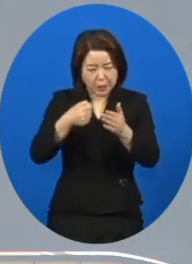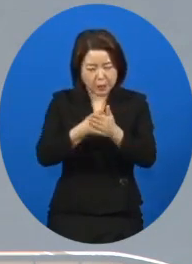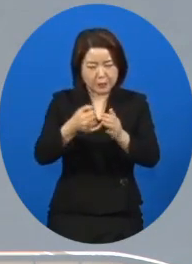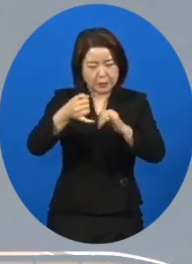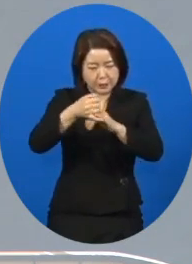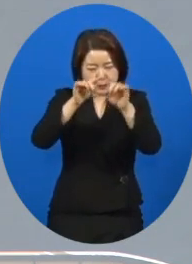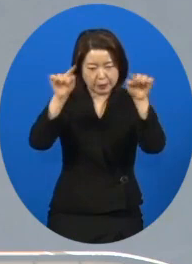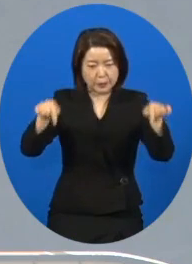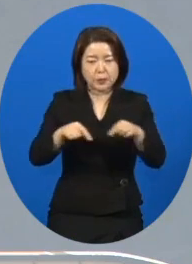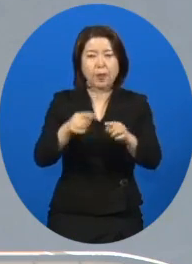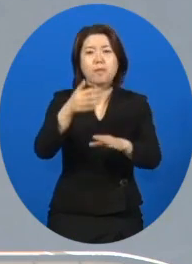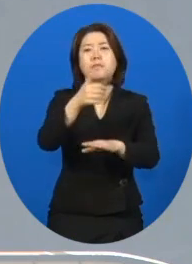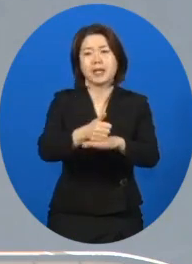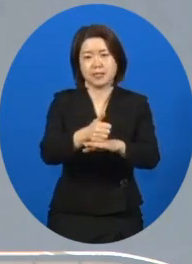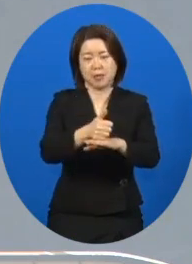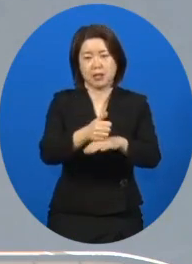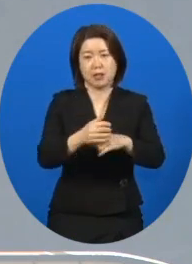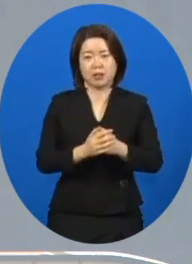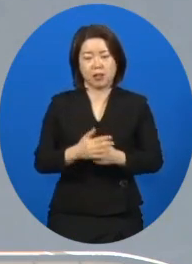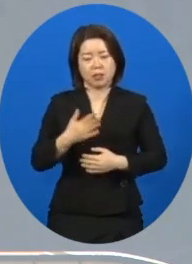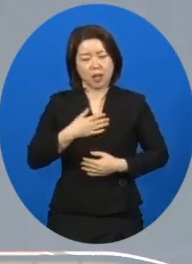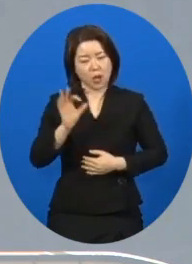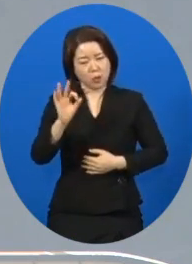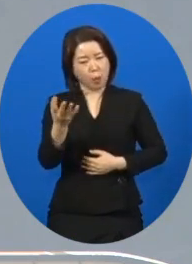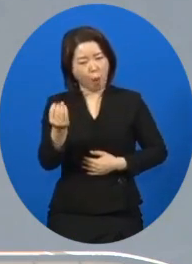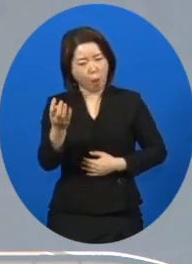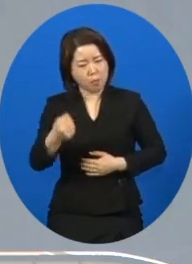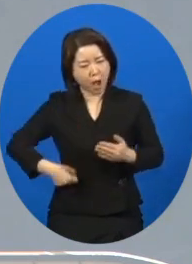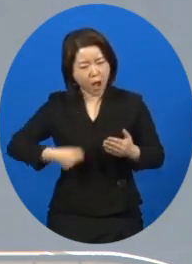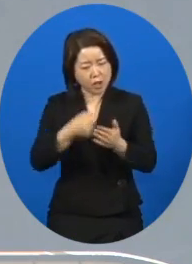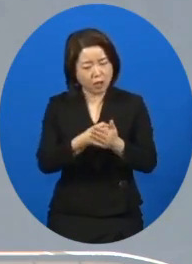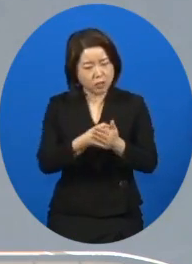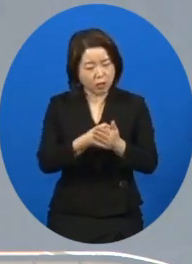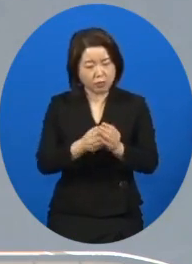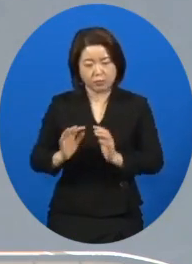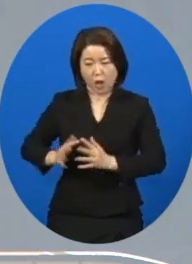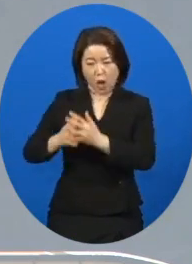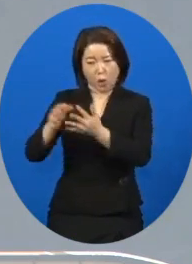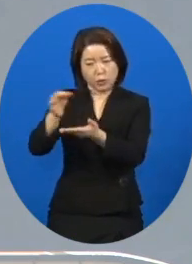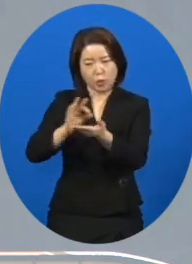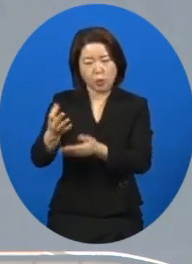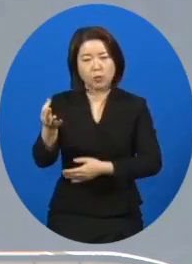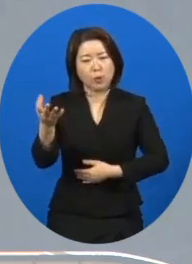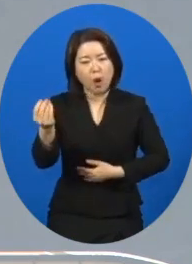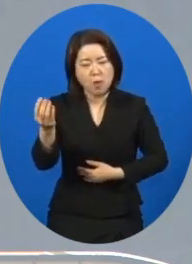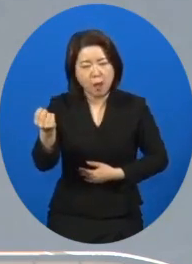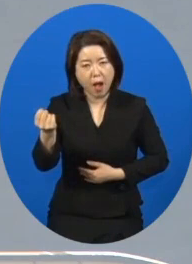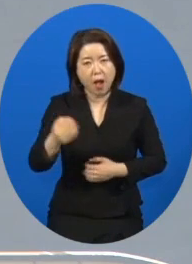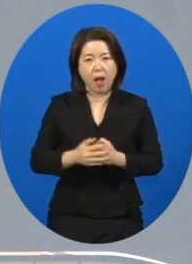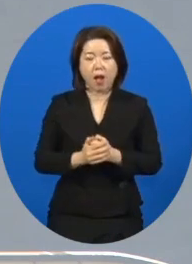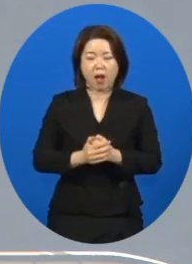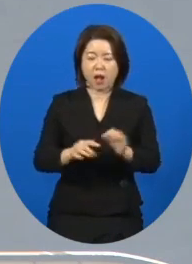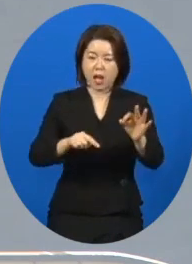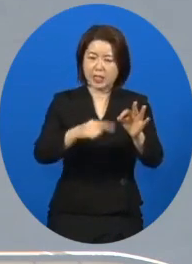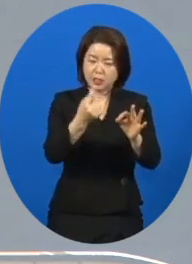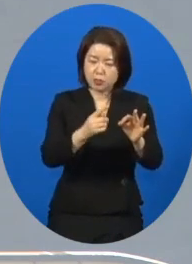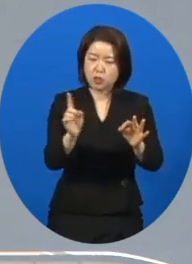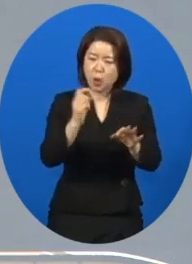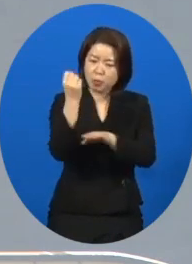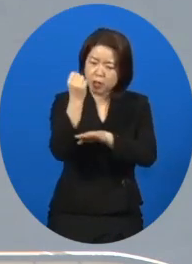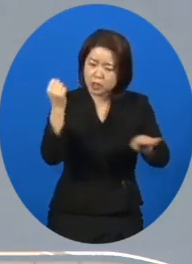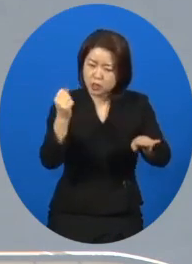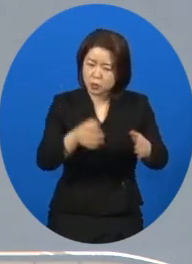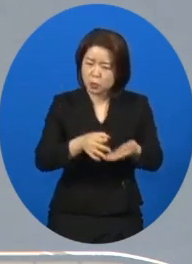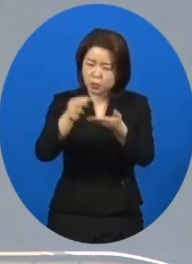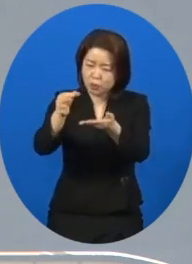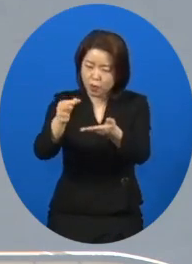날인데 얼마를 내가 작정해야 되나, 건축헌금은 얼마를 해야 되나, 11조 헌금은 어떤 기준으로 해야